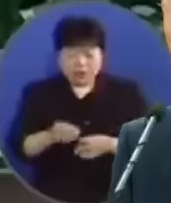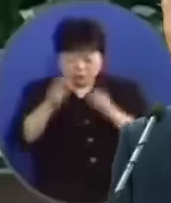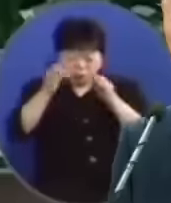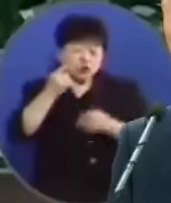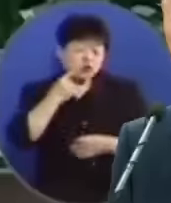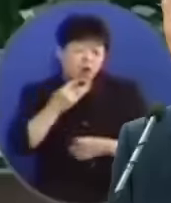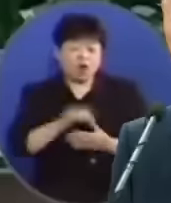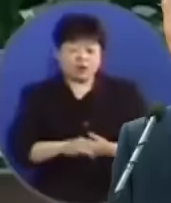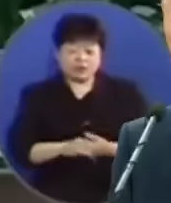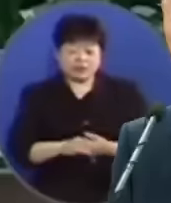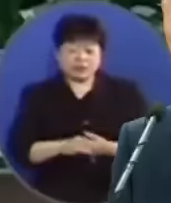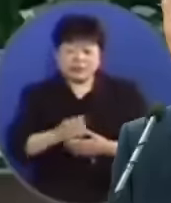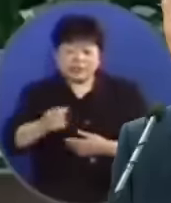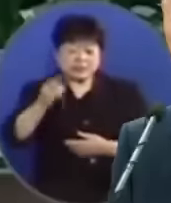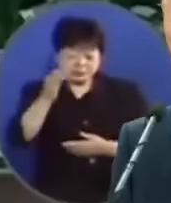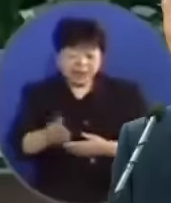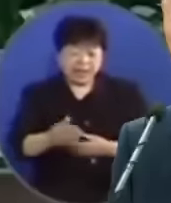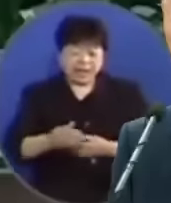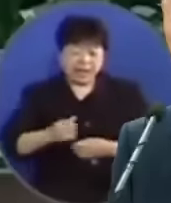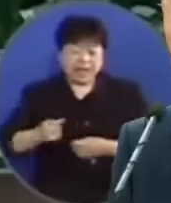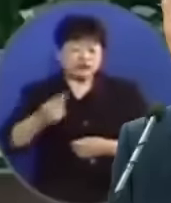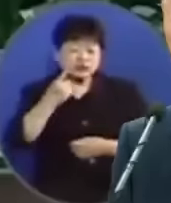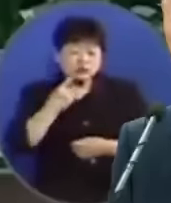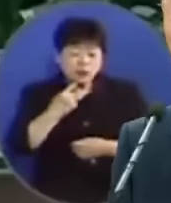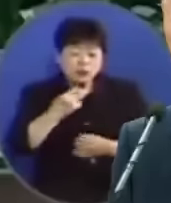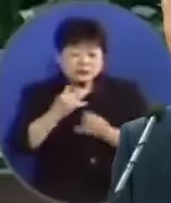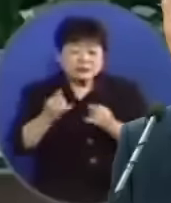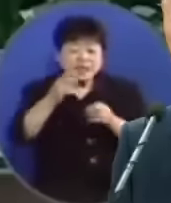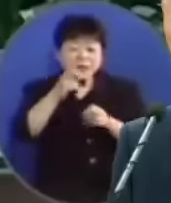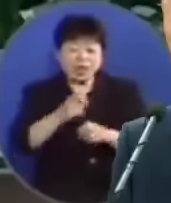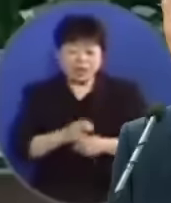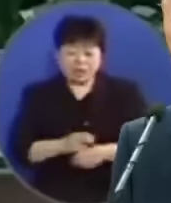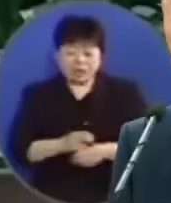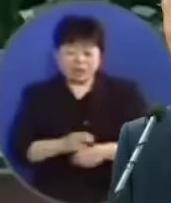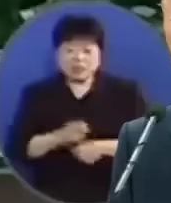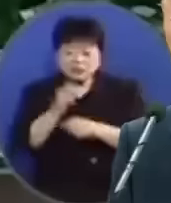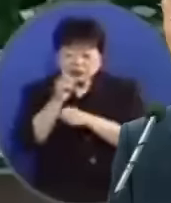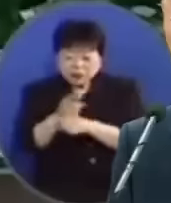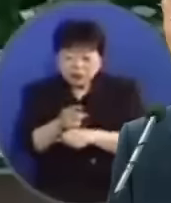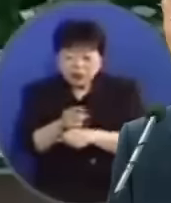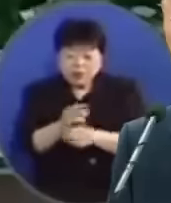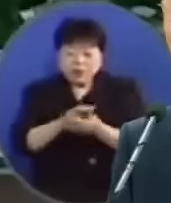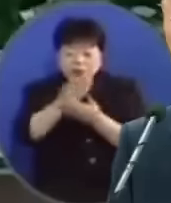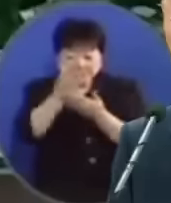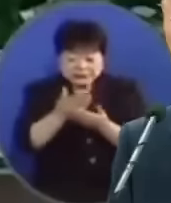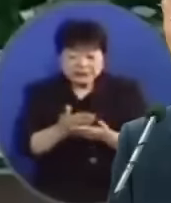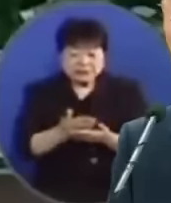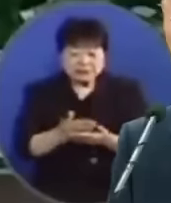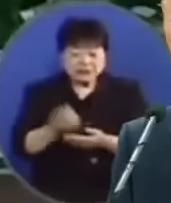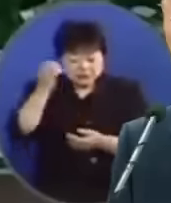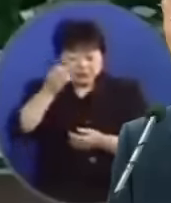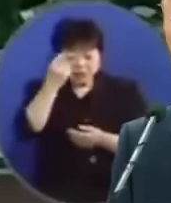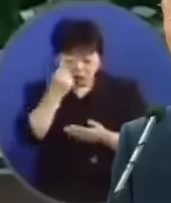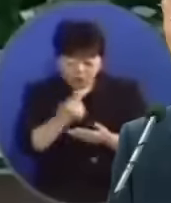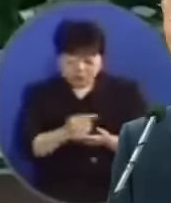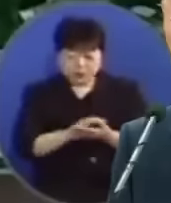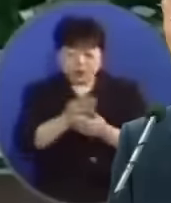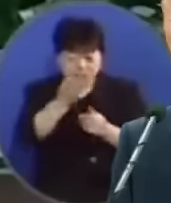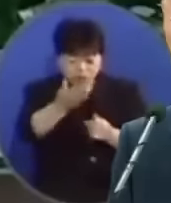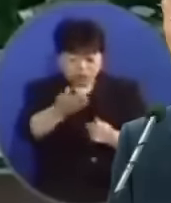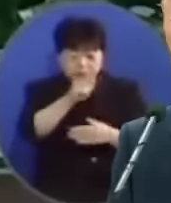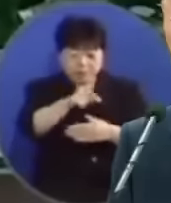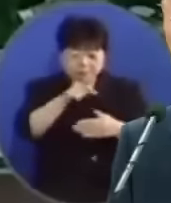싶고 가지지 말한 것 더 가지고 싶은 것이 인간의 품성인 것입니다. 우리를 변화시키는 것은 성령이 와서